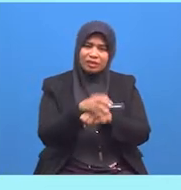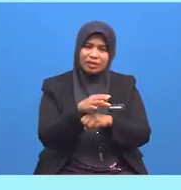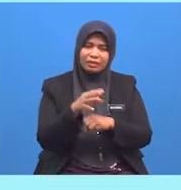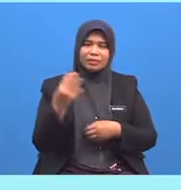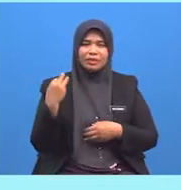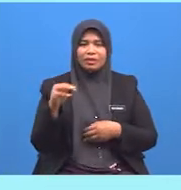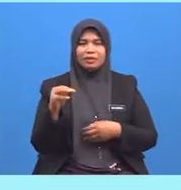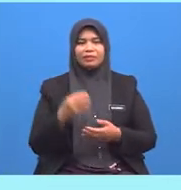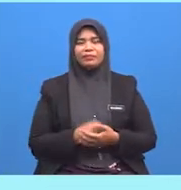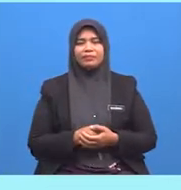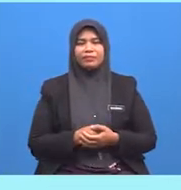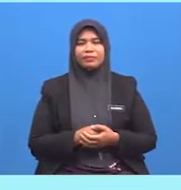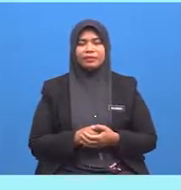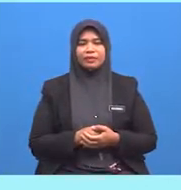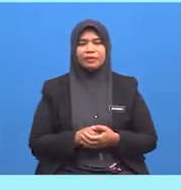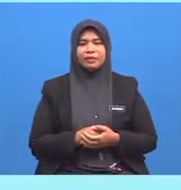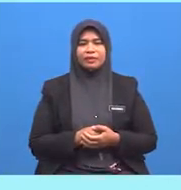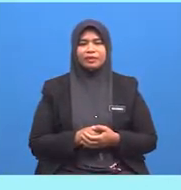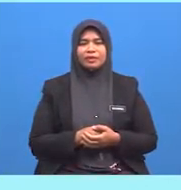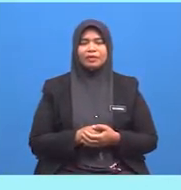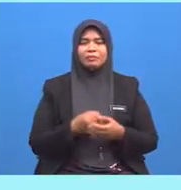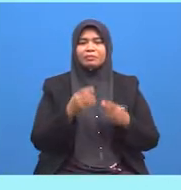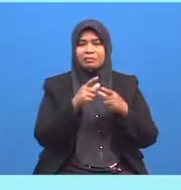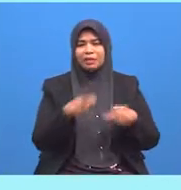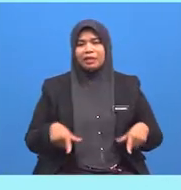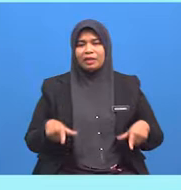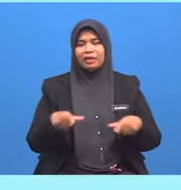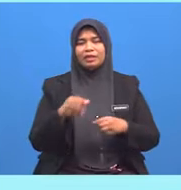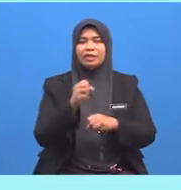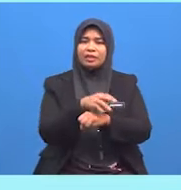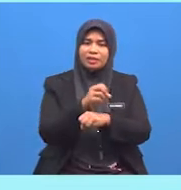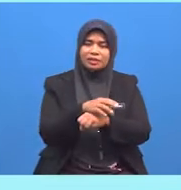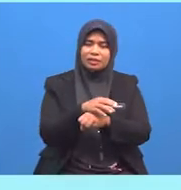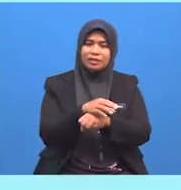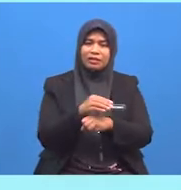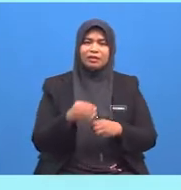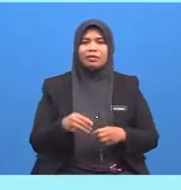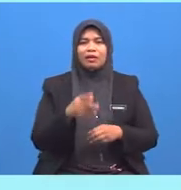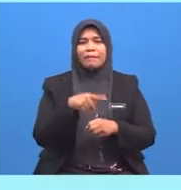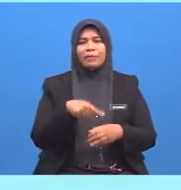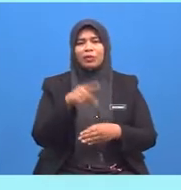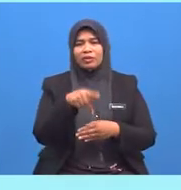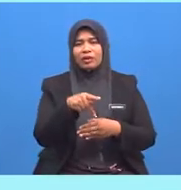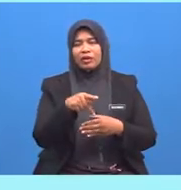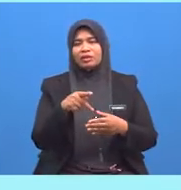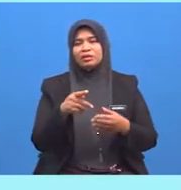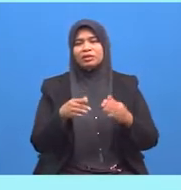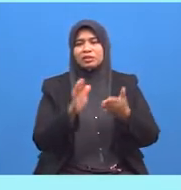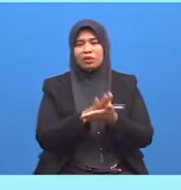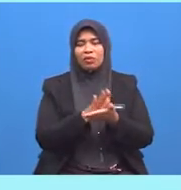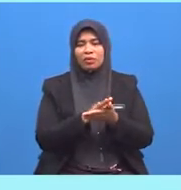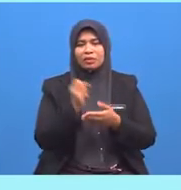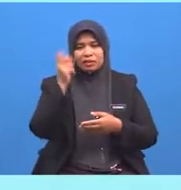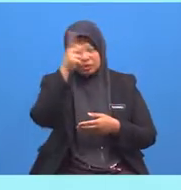Hai kamu murid yang bijak gerhana berani mendasar dimiliki punting sekolah merupakan sikap yang